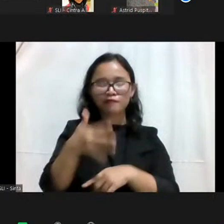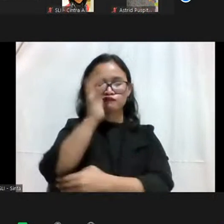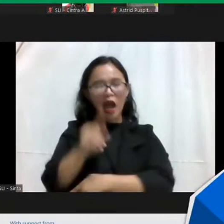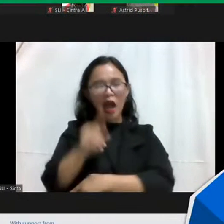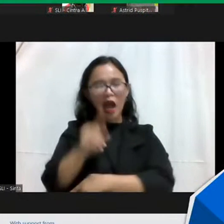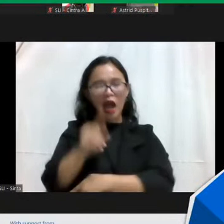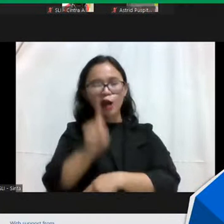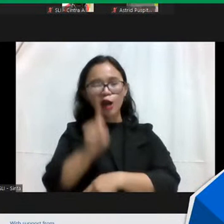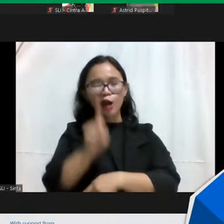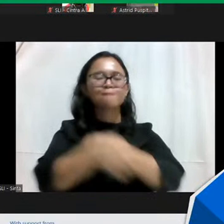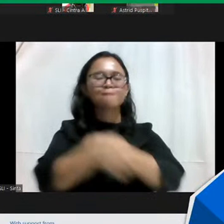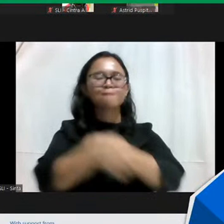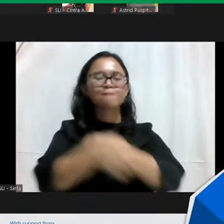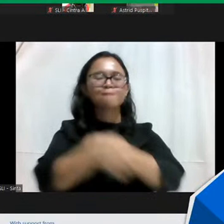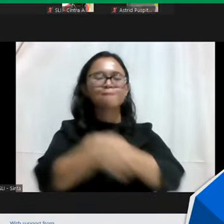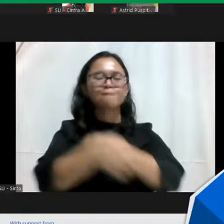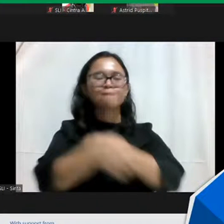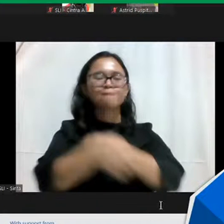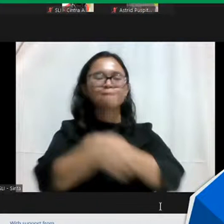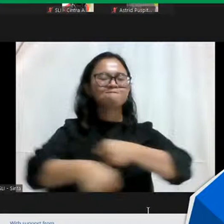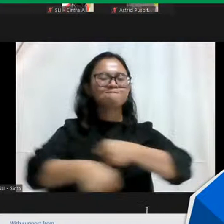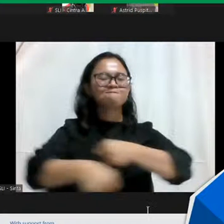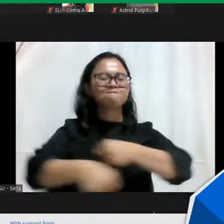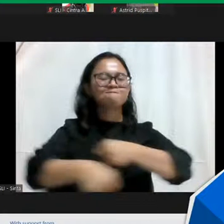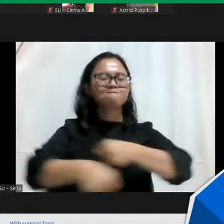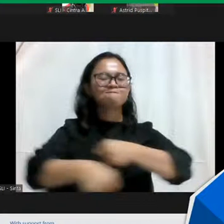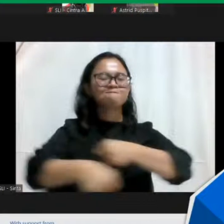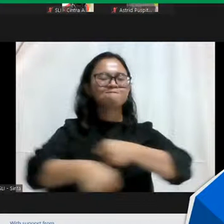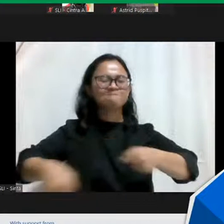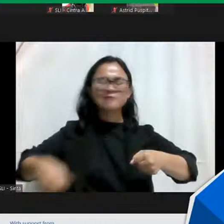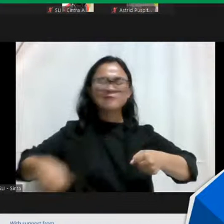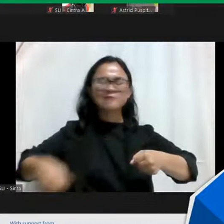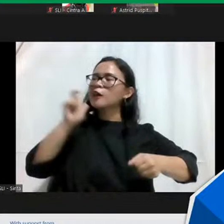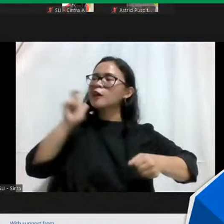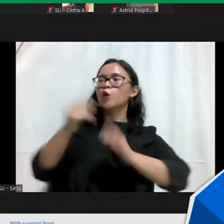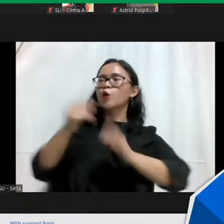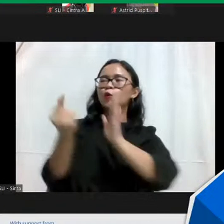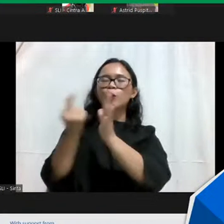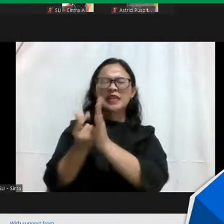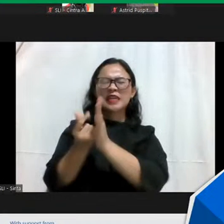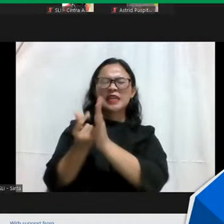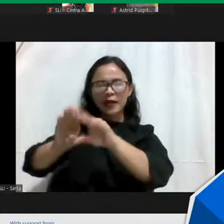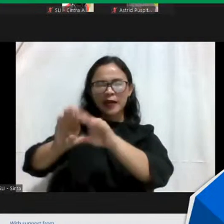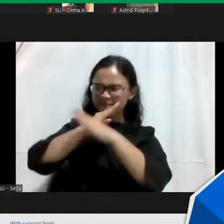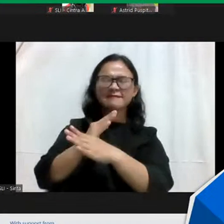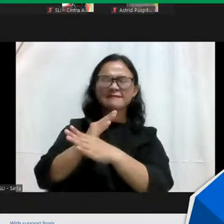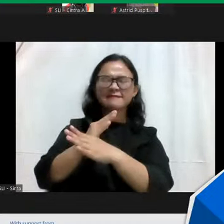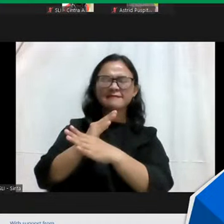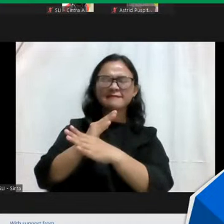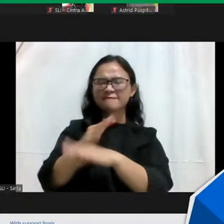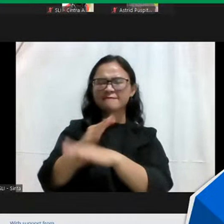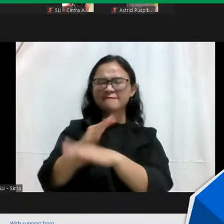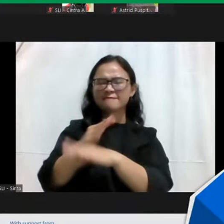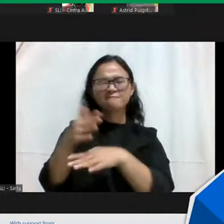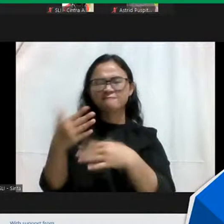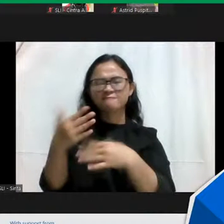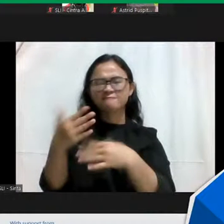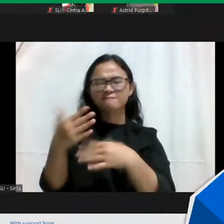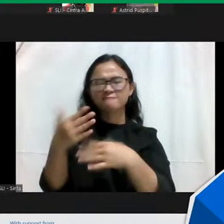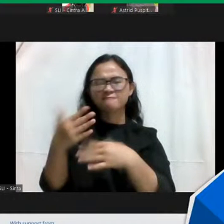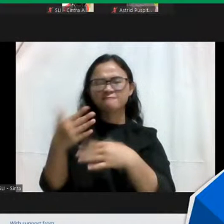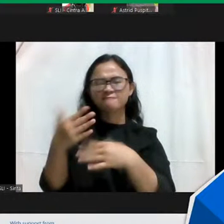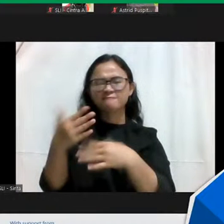undang-undang Cipta kerja ini Gitu Ee bisa dijawab barangkali oleh Bangi pertama secara garis besar kemudian nanti mungkin